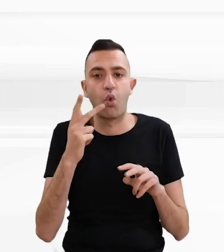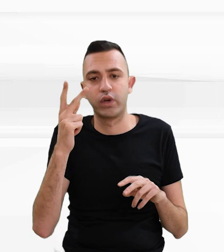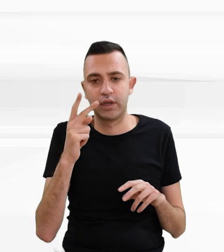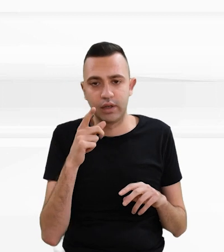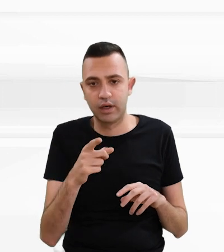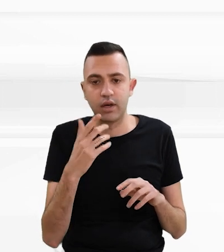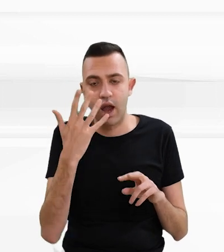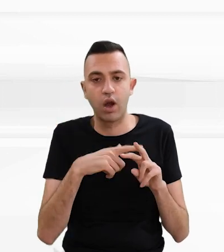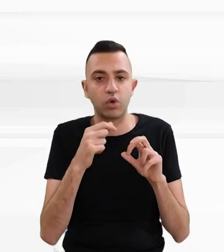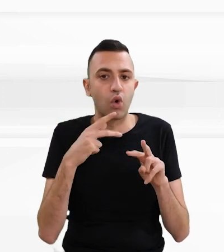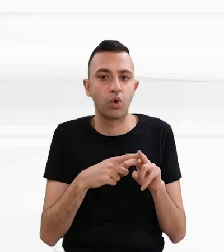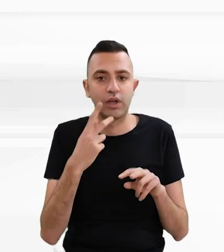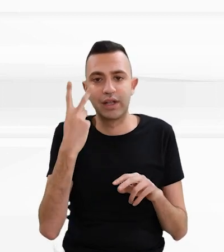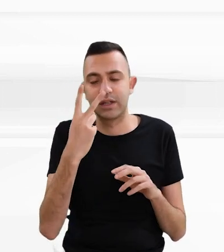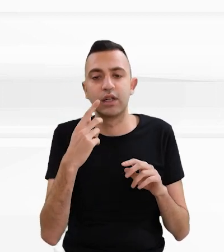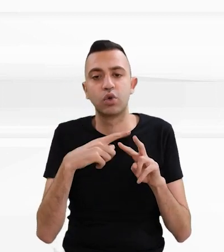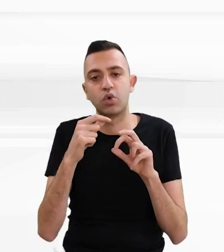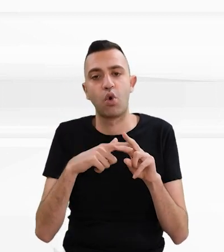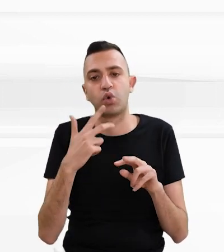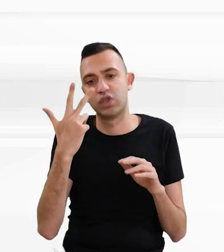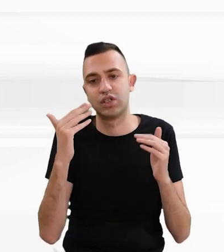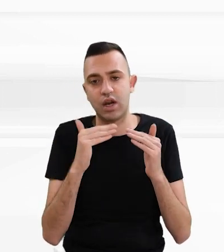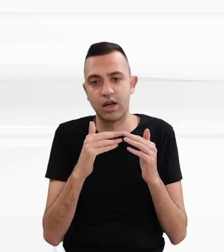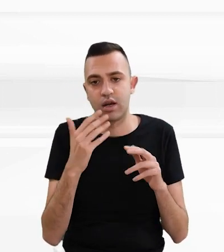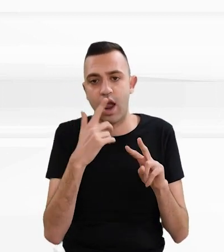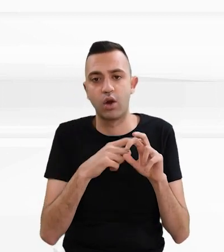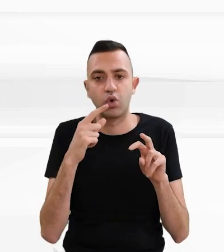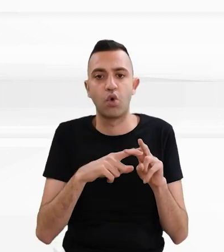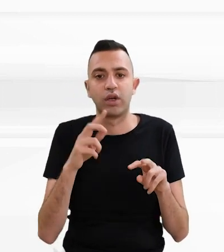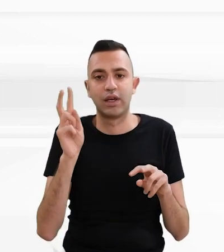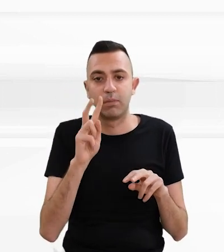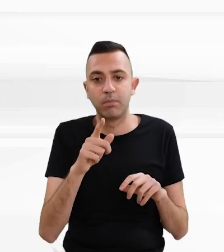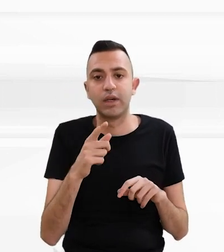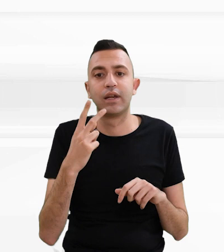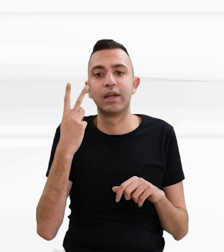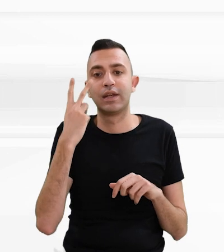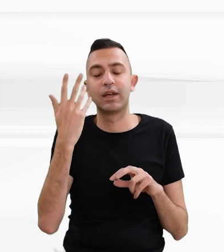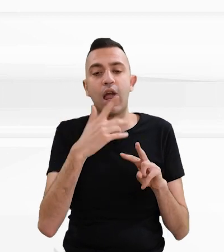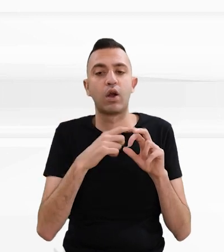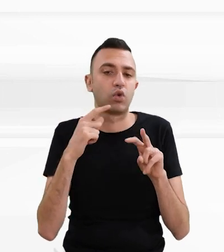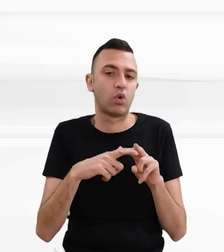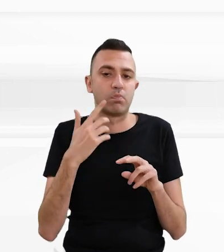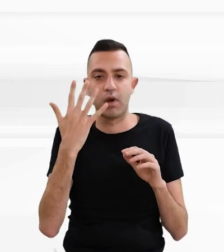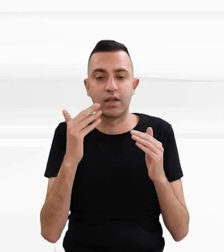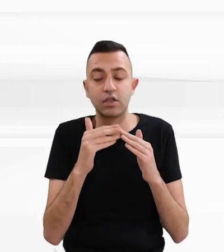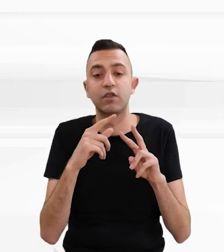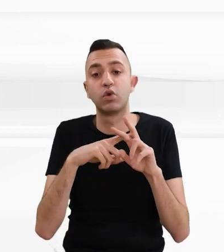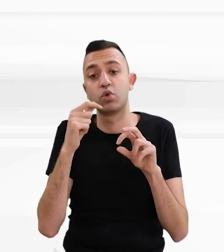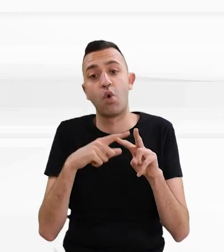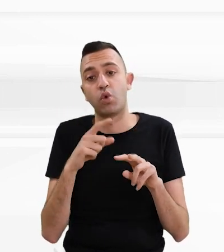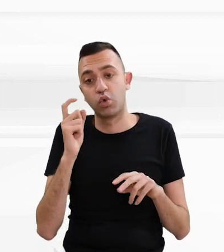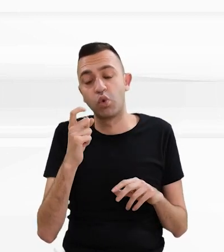ki karekök 12243 eşit karekök 22 karekök beş eşit kök